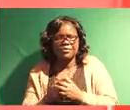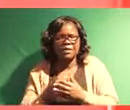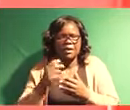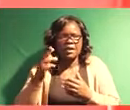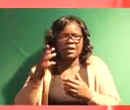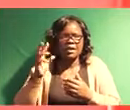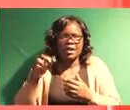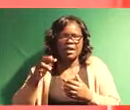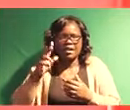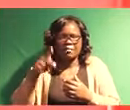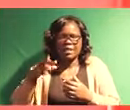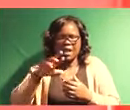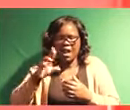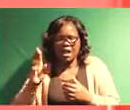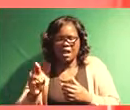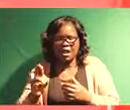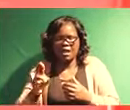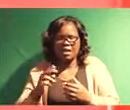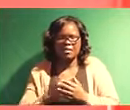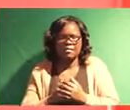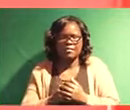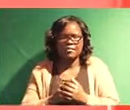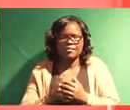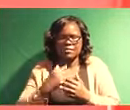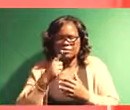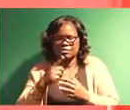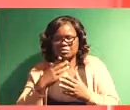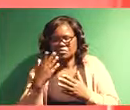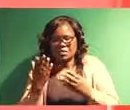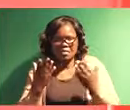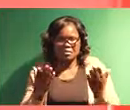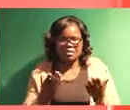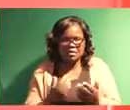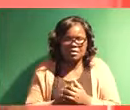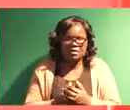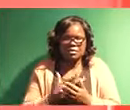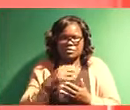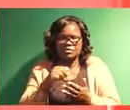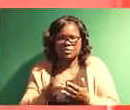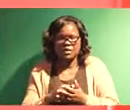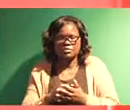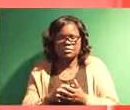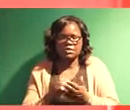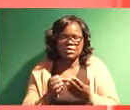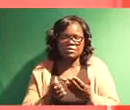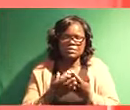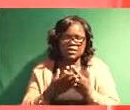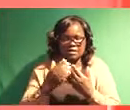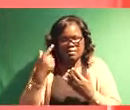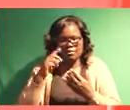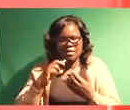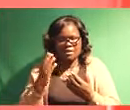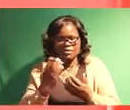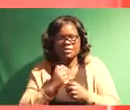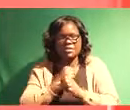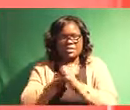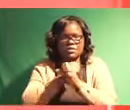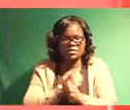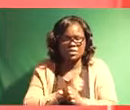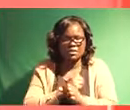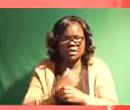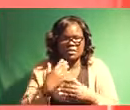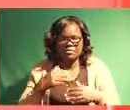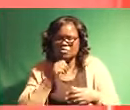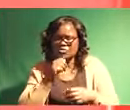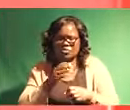NPR, your commanders waambiwa wao hapa diposa tuweze kujimundu ki usalama, watu